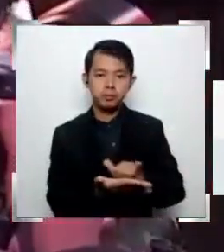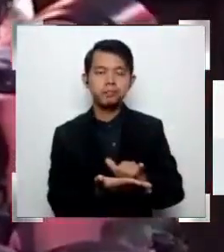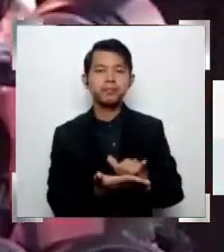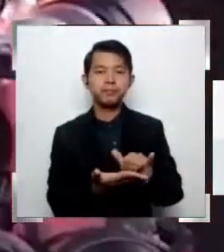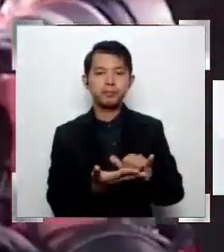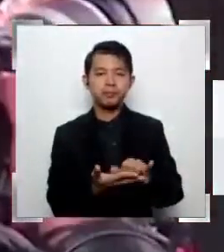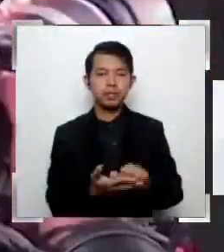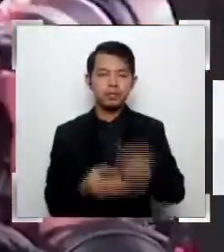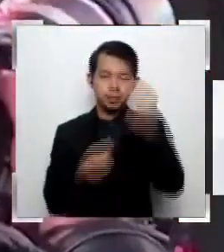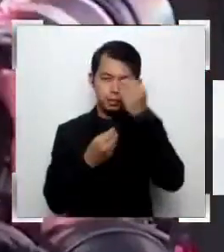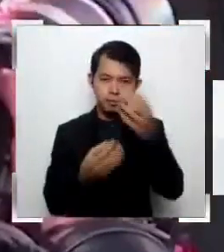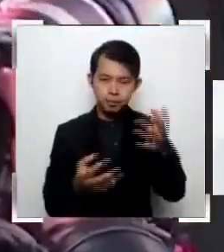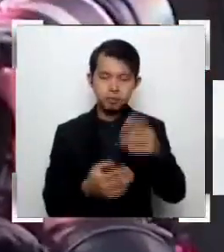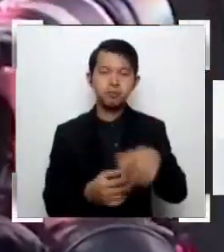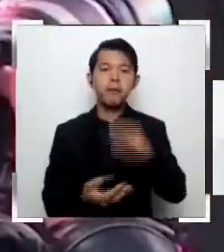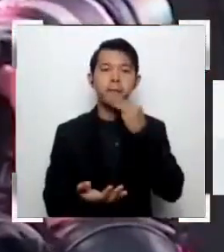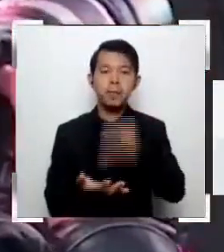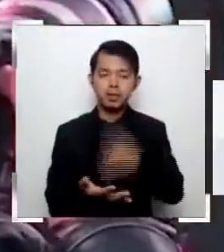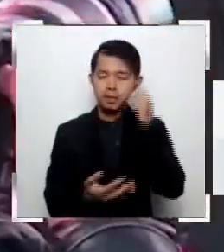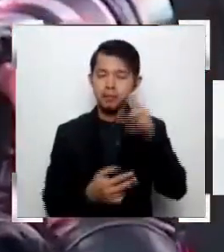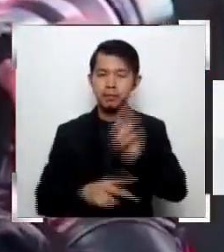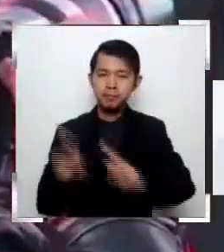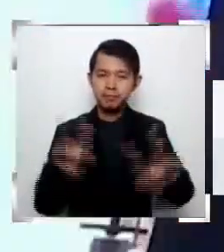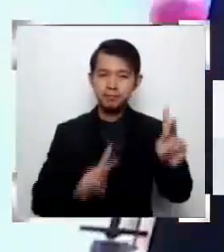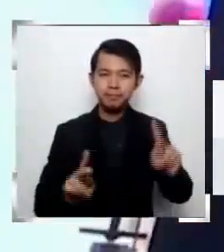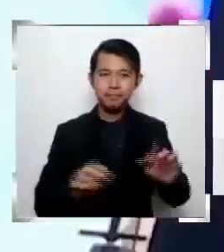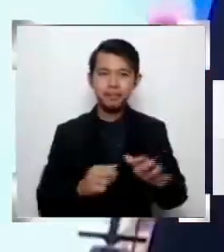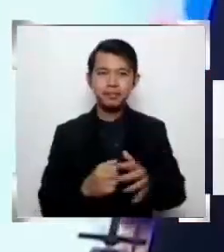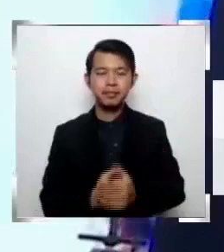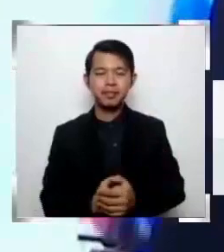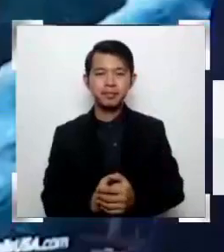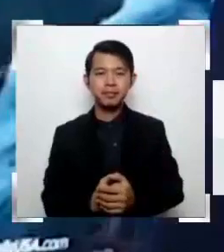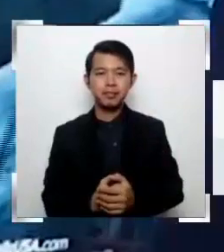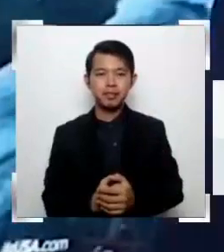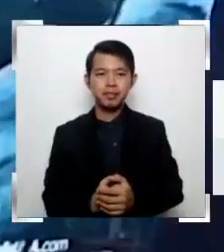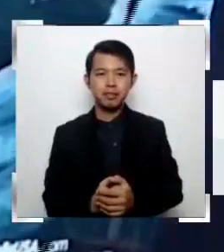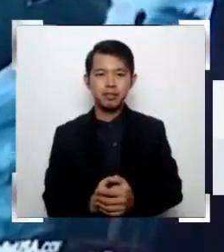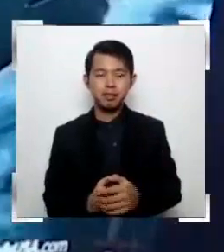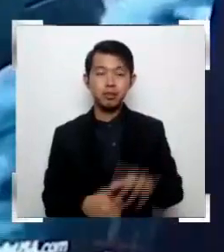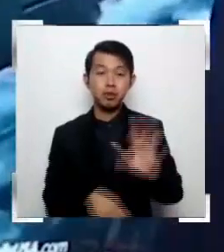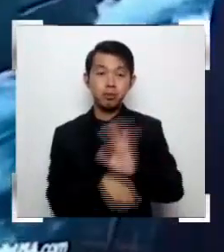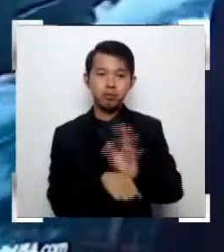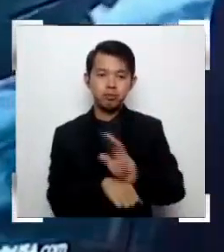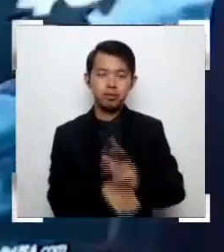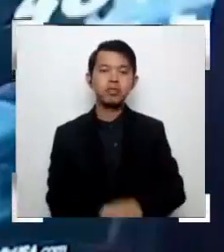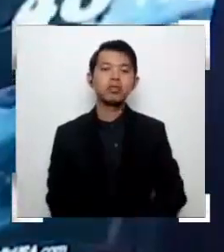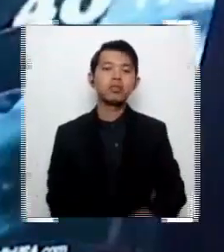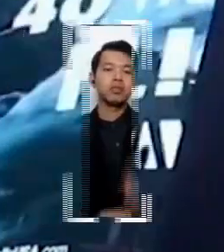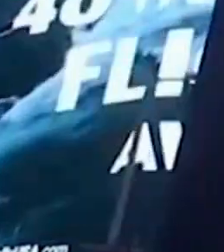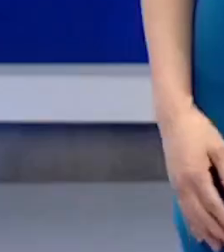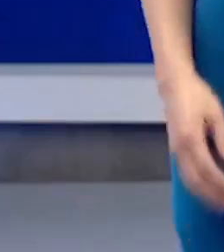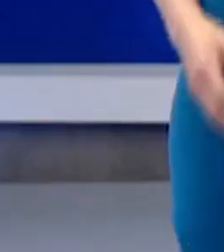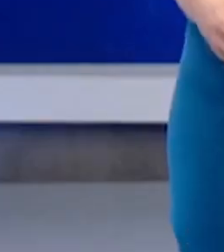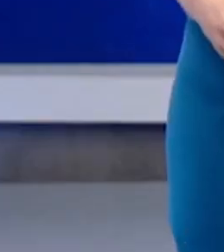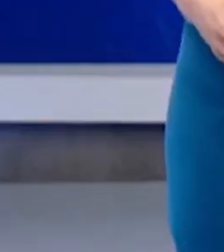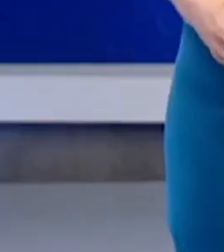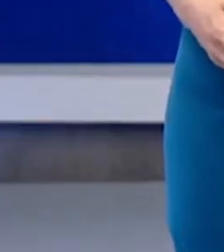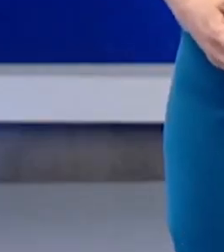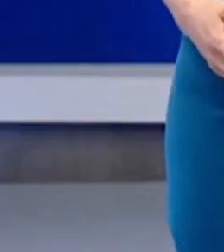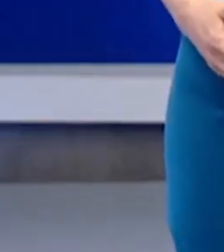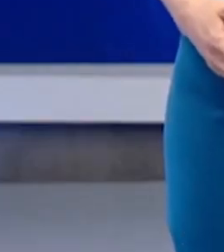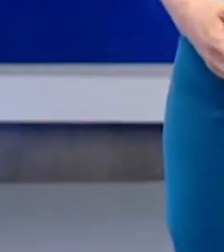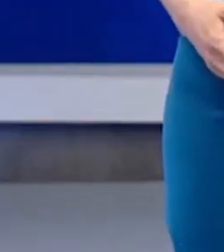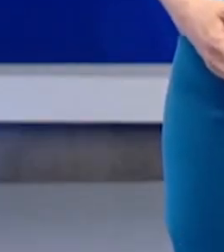fans. Ipalalabas ngayong buwan ang pelikula na magsisilbing prequel ng Hunger Games franchise. Mga